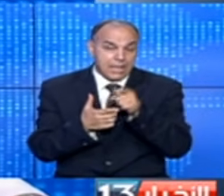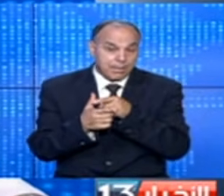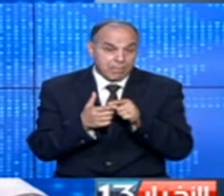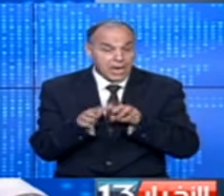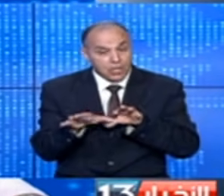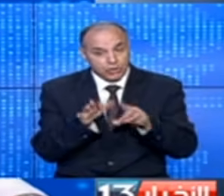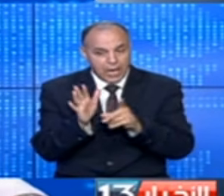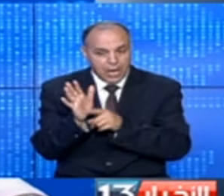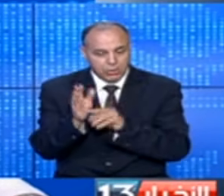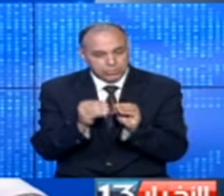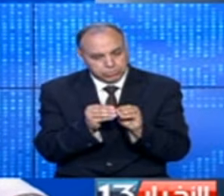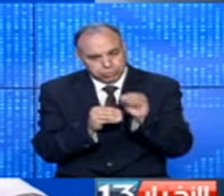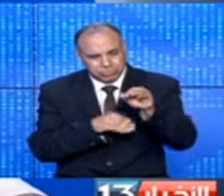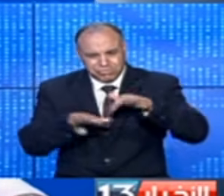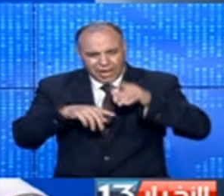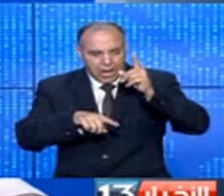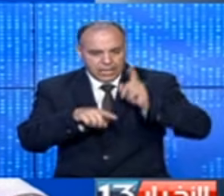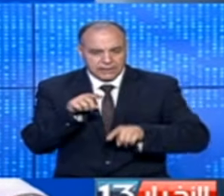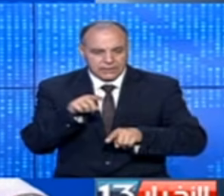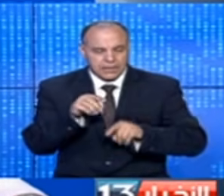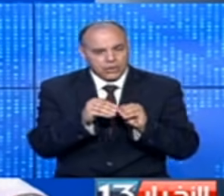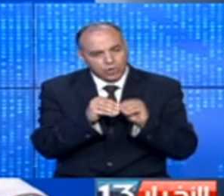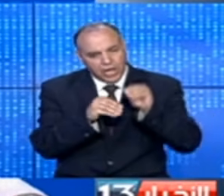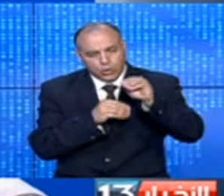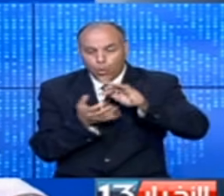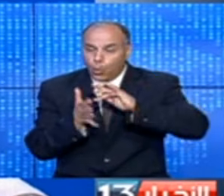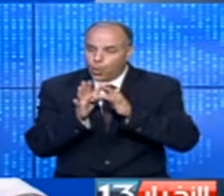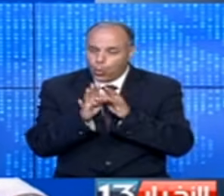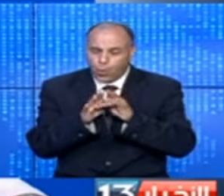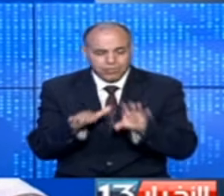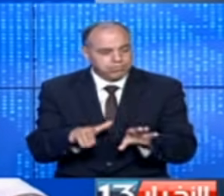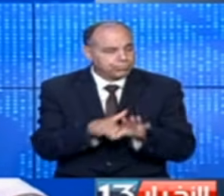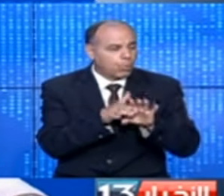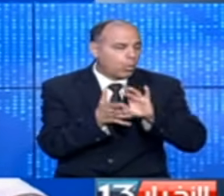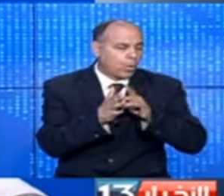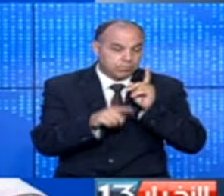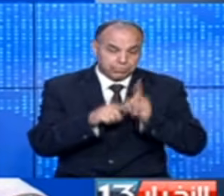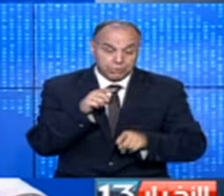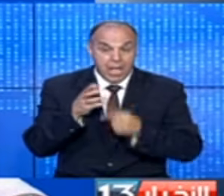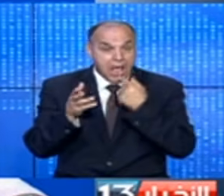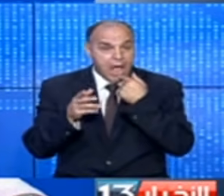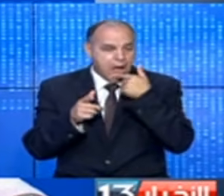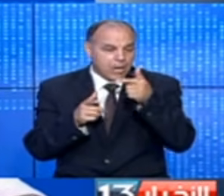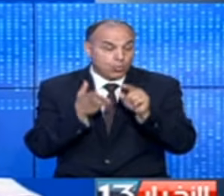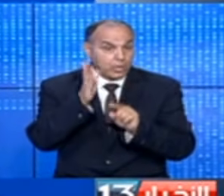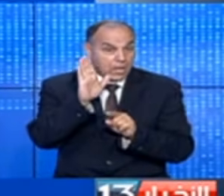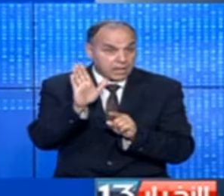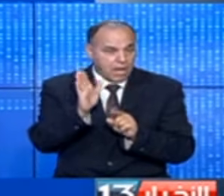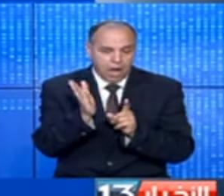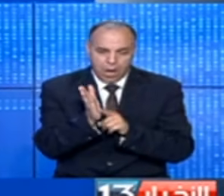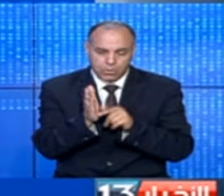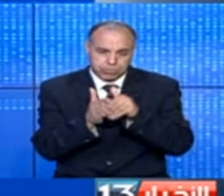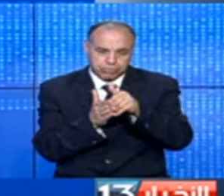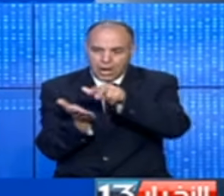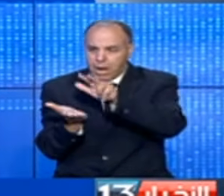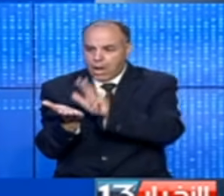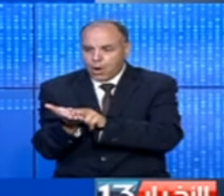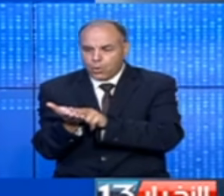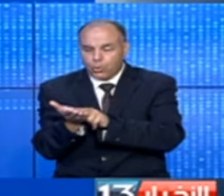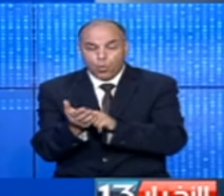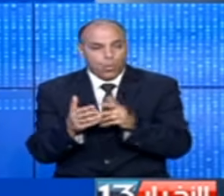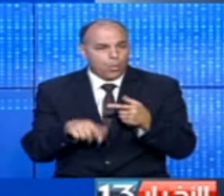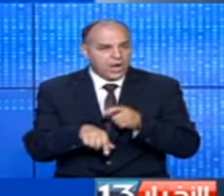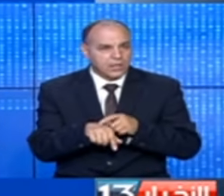هذه الإجراءات تمديد حظر التجول وتأجيل كافة التظاهرات. الإجراءات المعلنة يشرع في تطبيقها